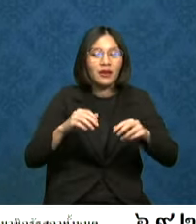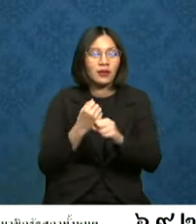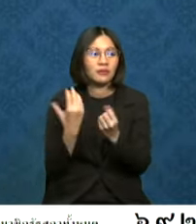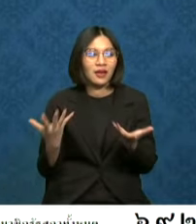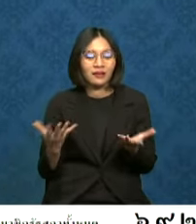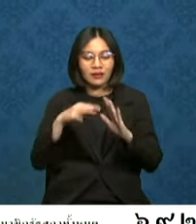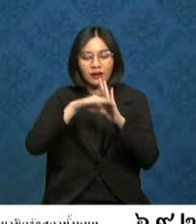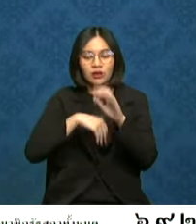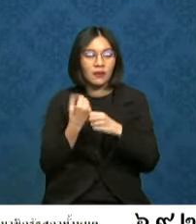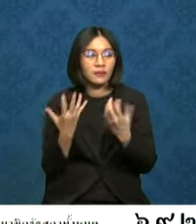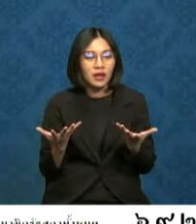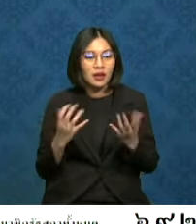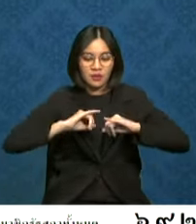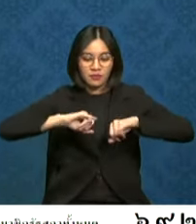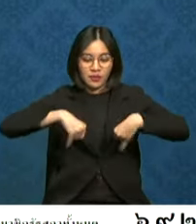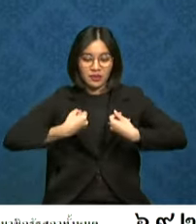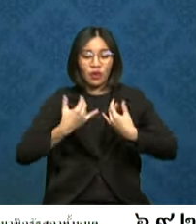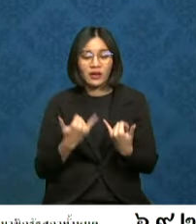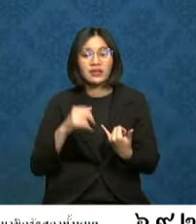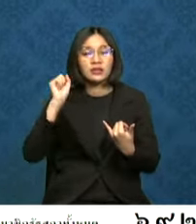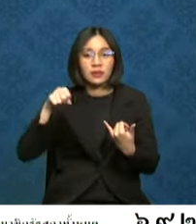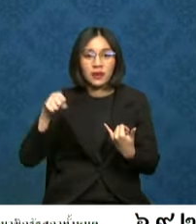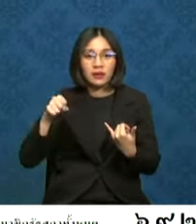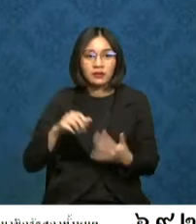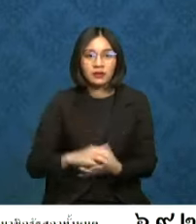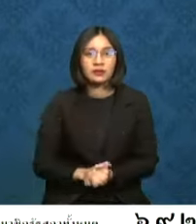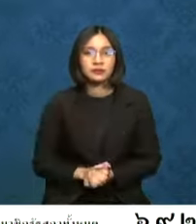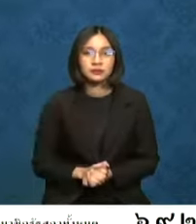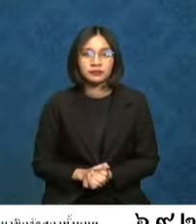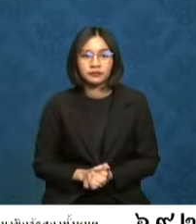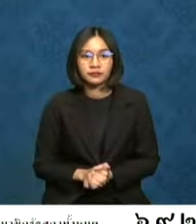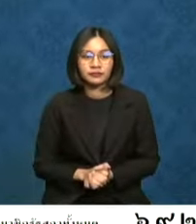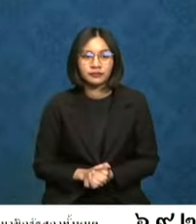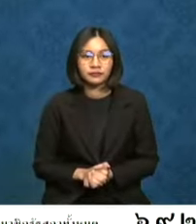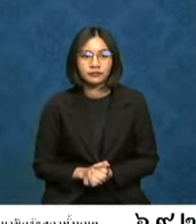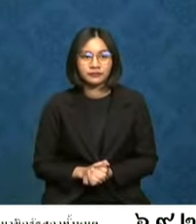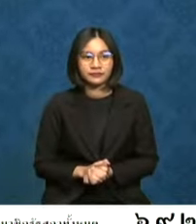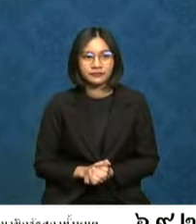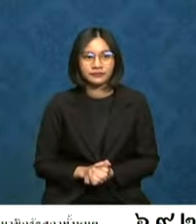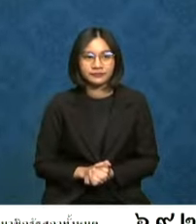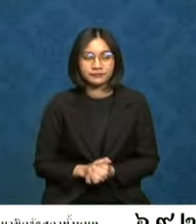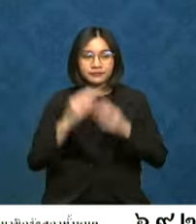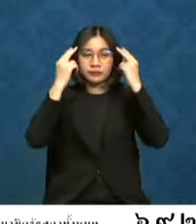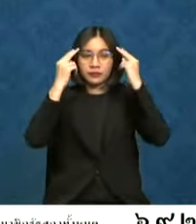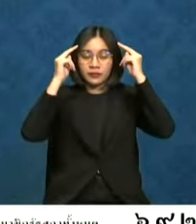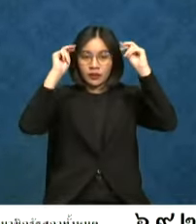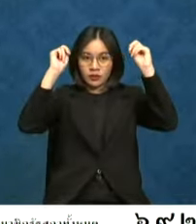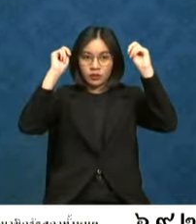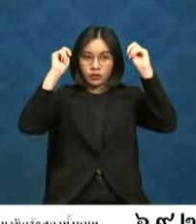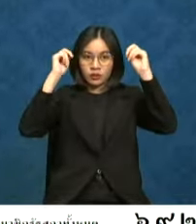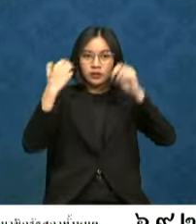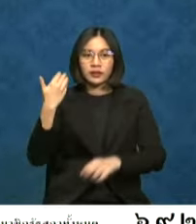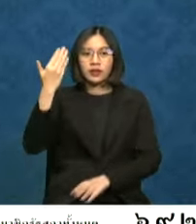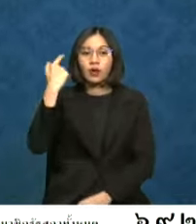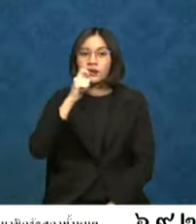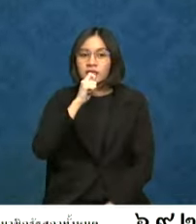ยังไงท่านเปเจาภาพเรื่องนไมใช่หครัเอาสลลงครับที่ท่านในยกรธมนตรีเคย